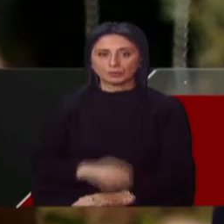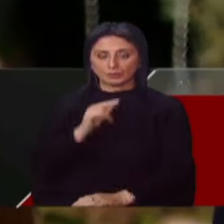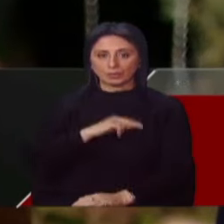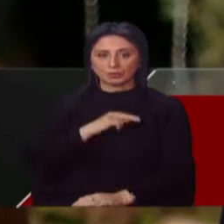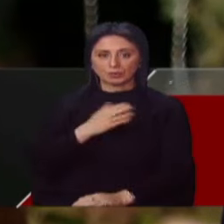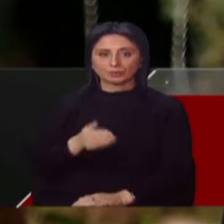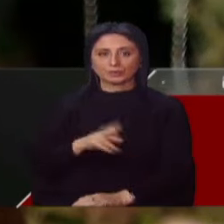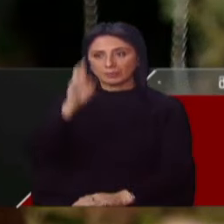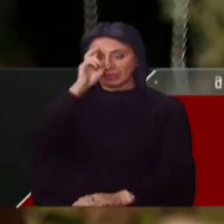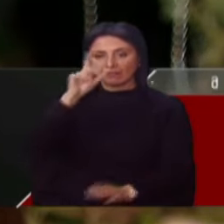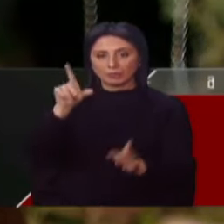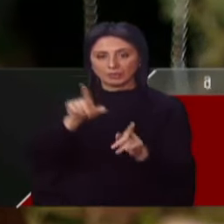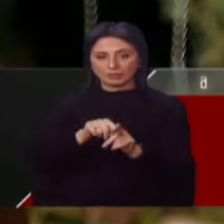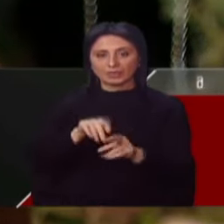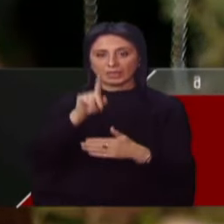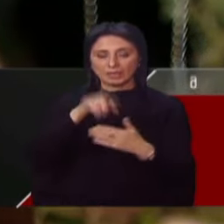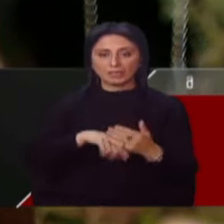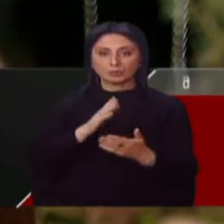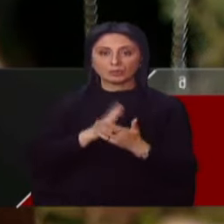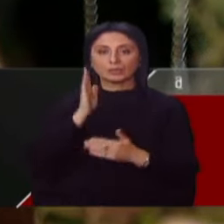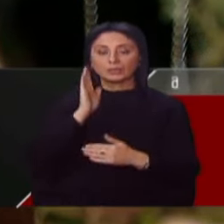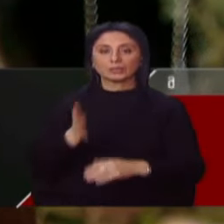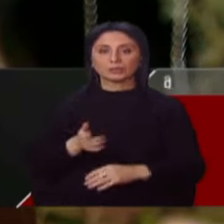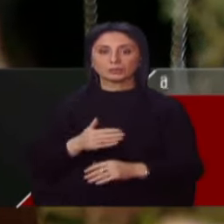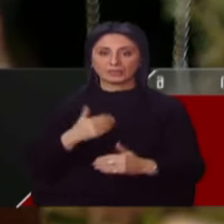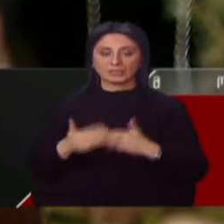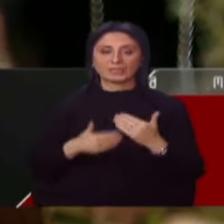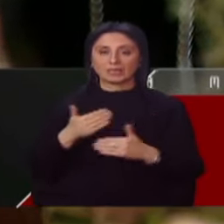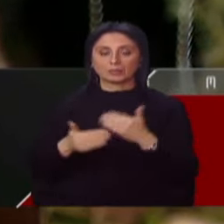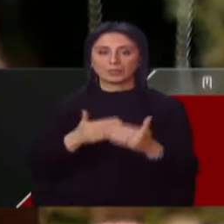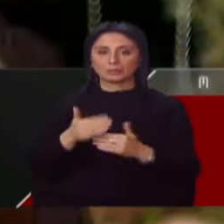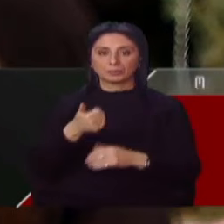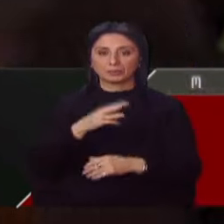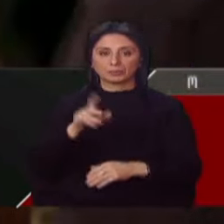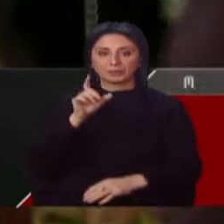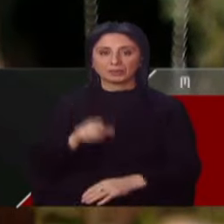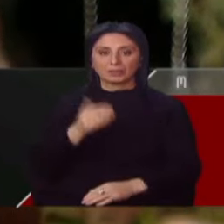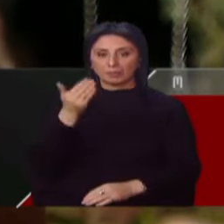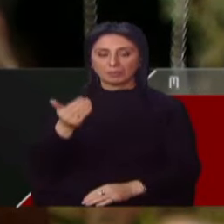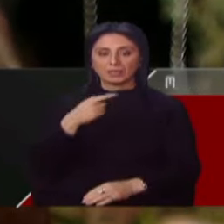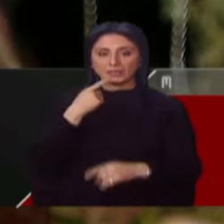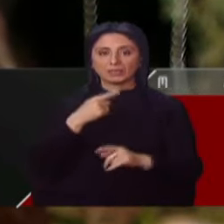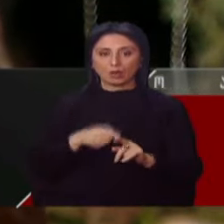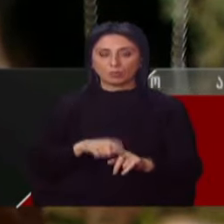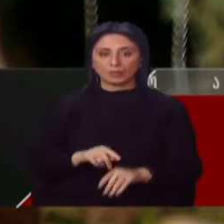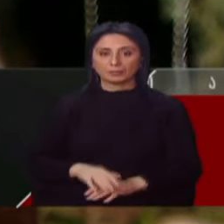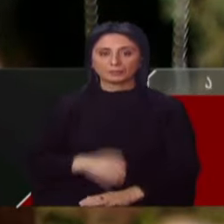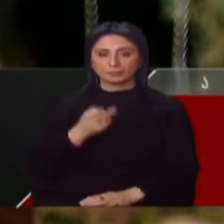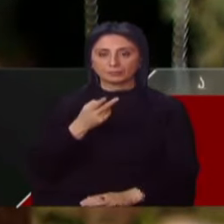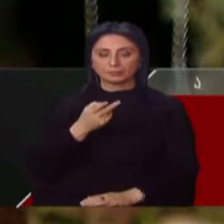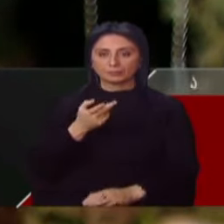რანგში, მთავრობასთან ერთად დარწმუნებული ვარ, იქნება წარმატებული პრემიერ-მინისტრი. მან ისაუბრა